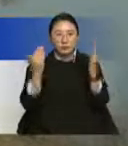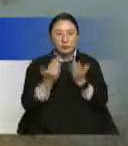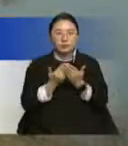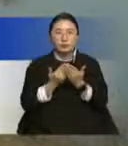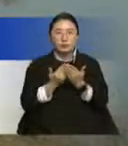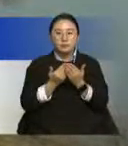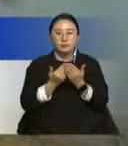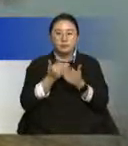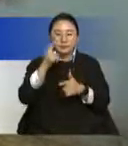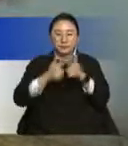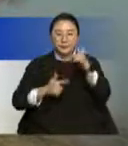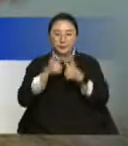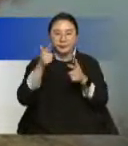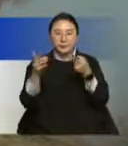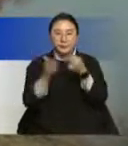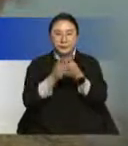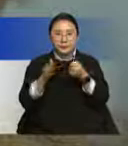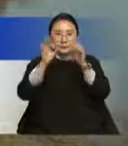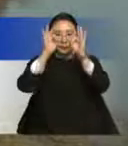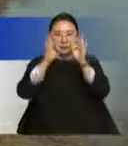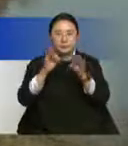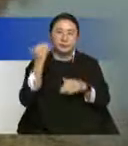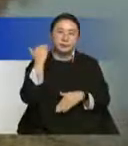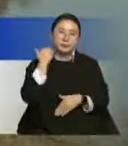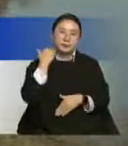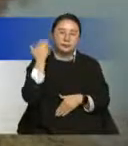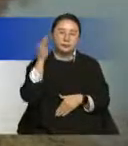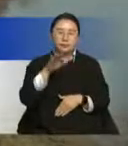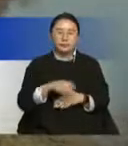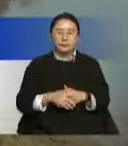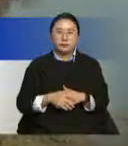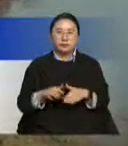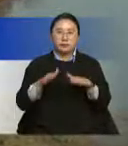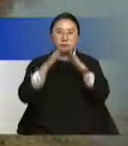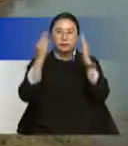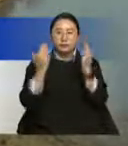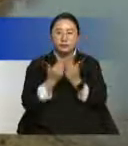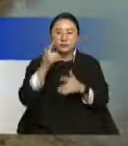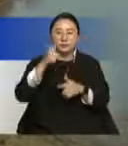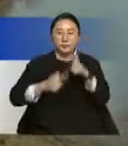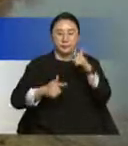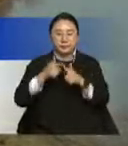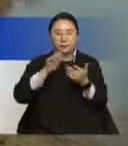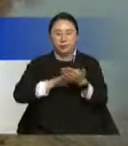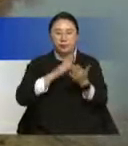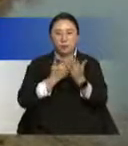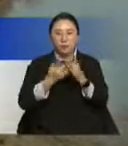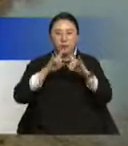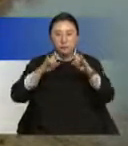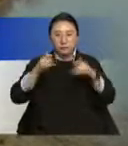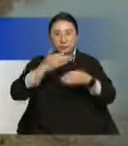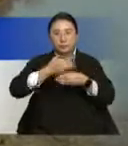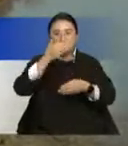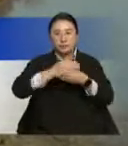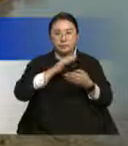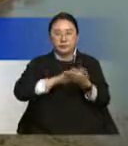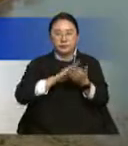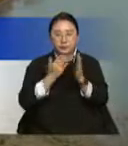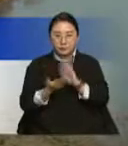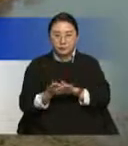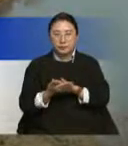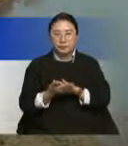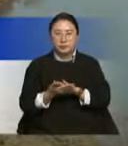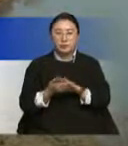경관이 나무들 때문에 전체적으로 보이지가 않는데 전체적으로 수목 정비, 성벽 정비를 통해 가지고 이것에